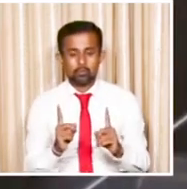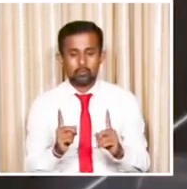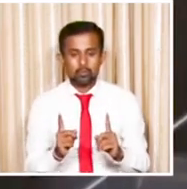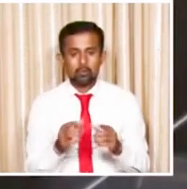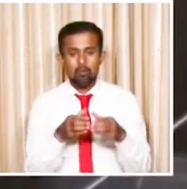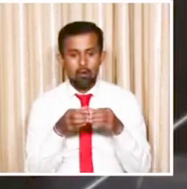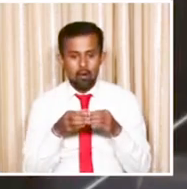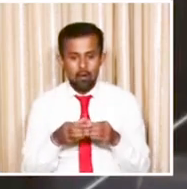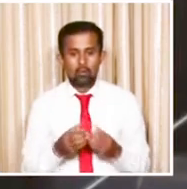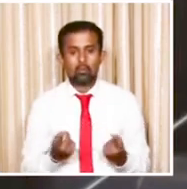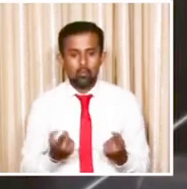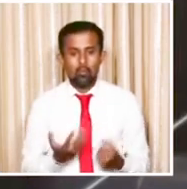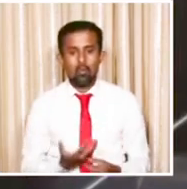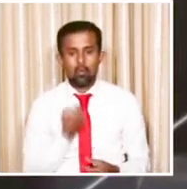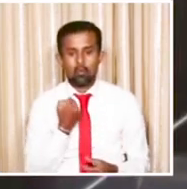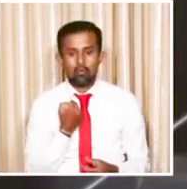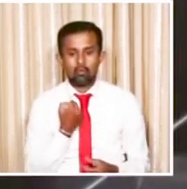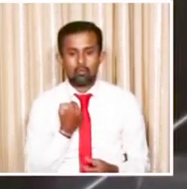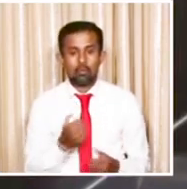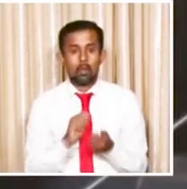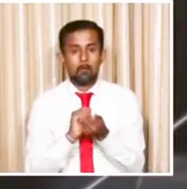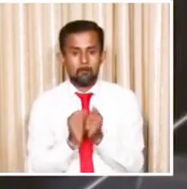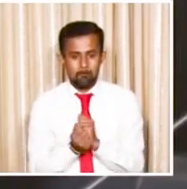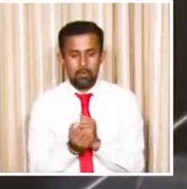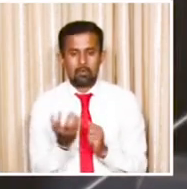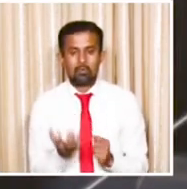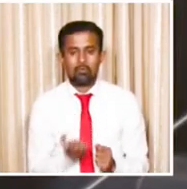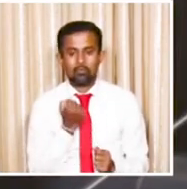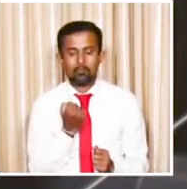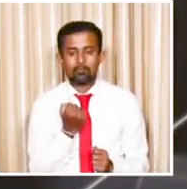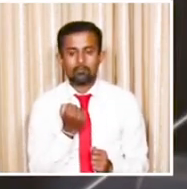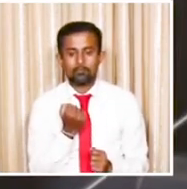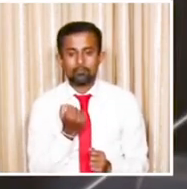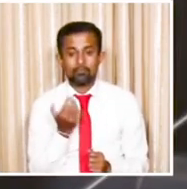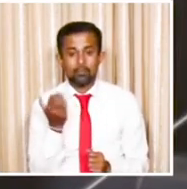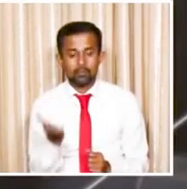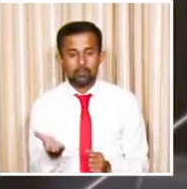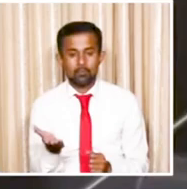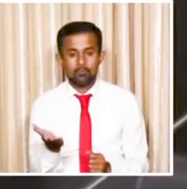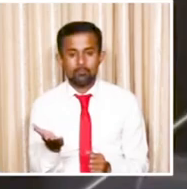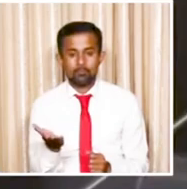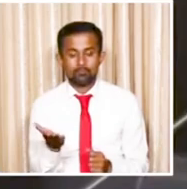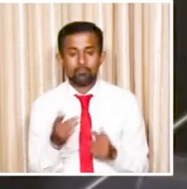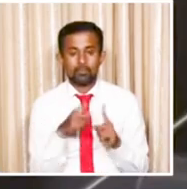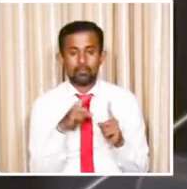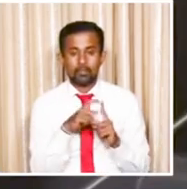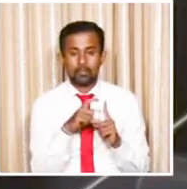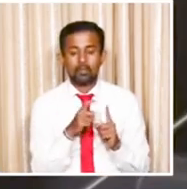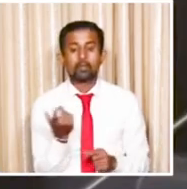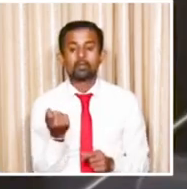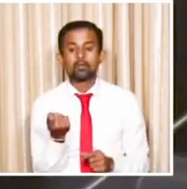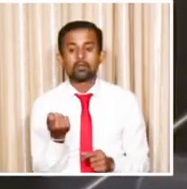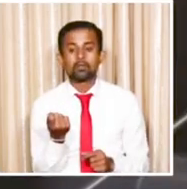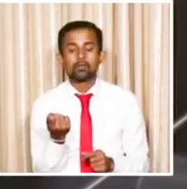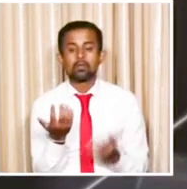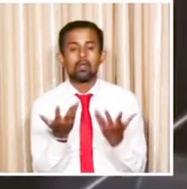කිසි කණ්ඩායමකට උමනා කරනවා දැන් ඒක එතනින් වෙනස් කරන්නයි අවශ්‍ය වෙලා තියෙන්නේ එතකොට මේ අධ්‍යාපනයේට වෙන් කළ මුදල් ප්‍රමාණය